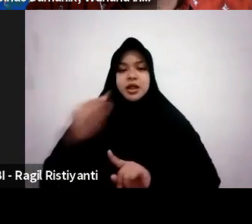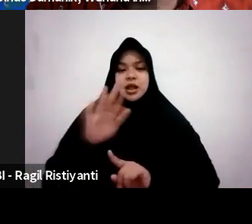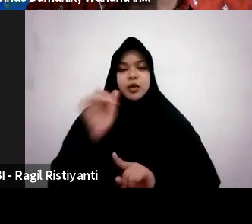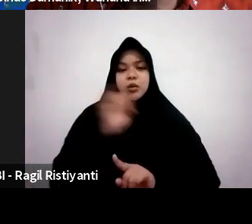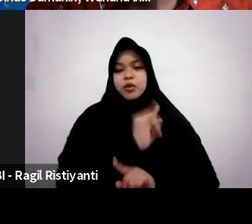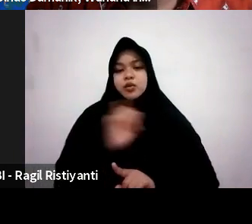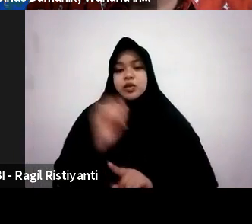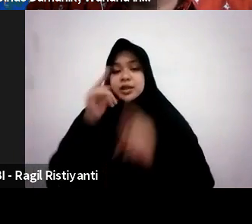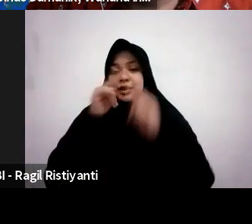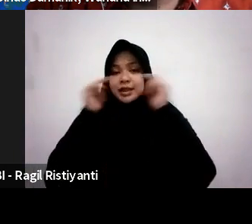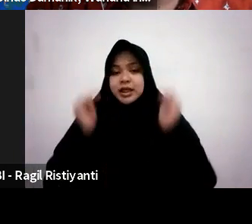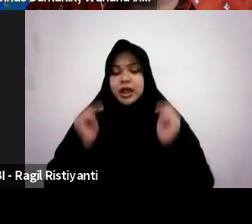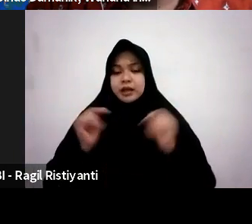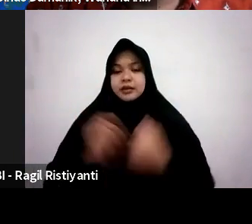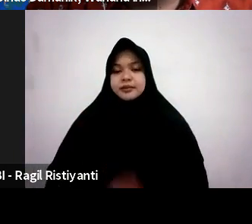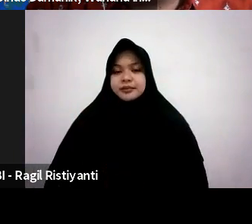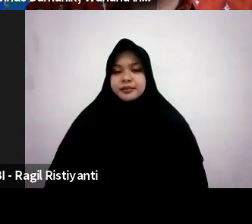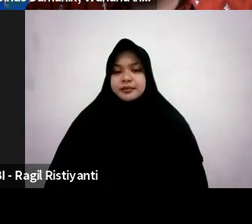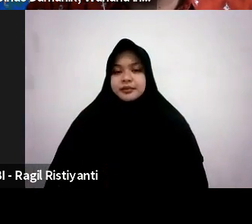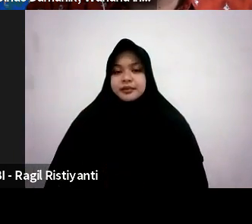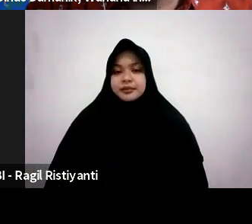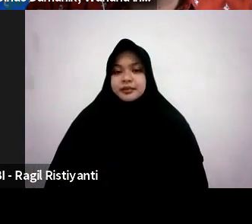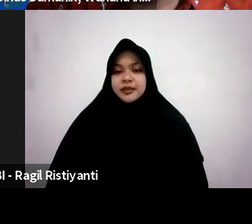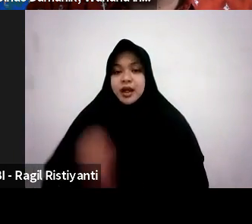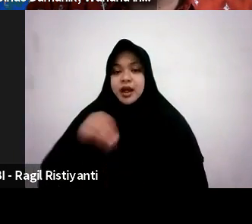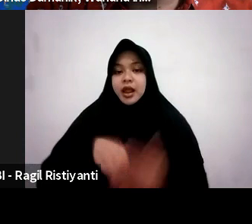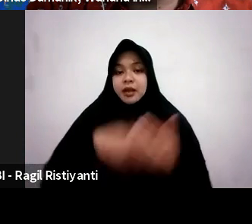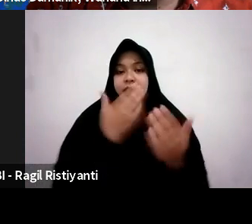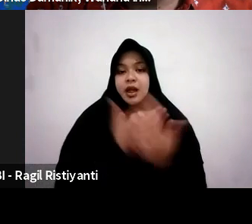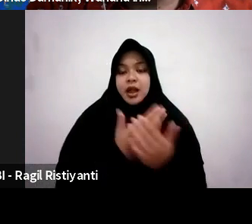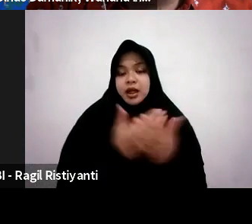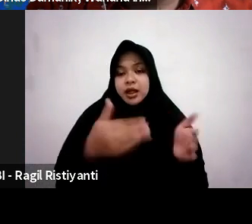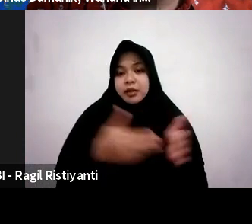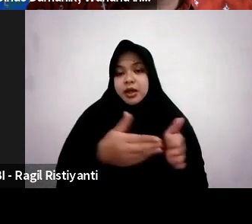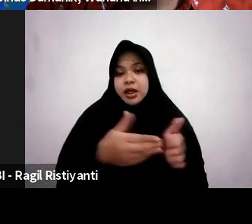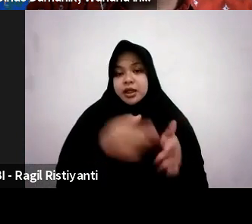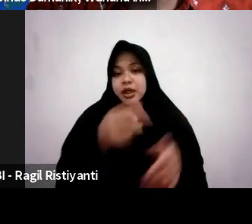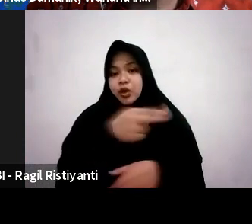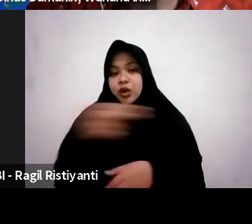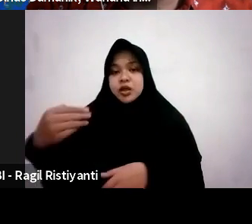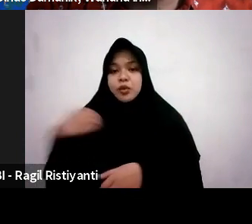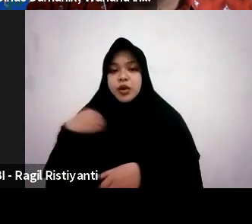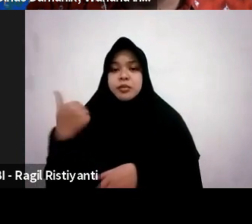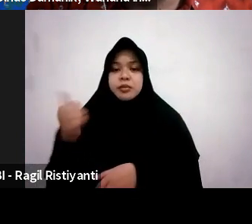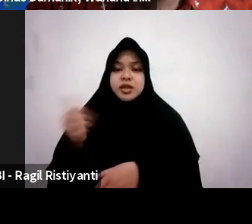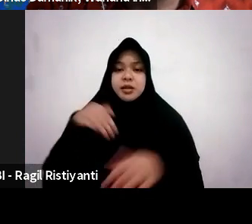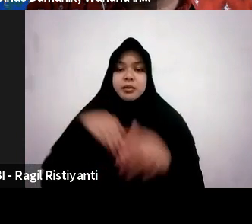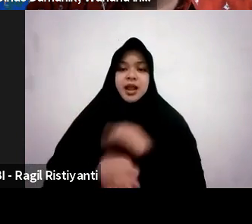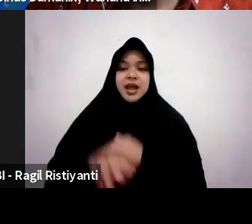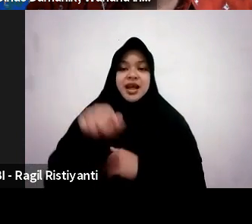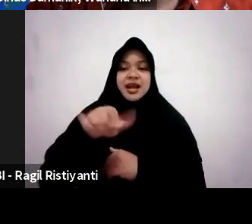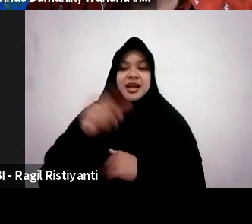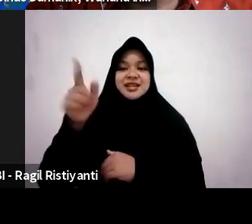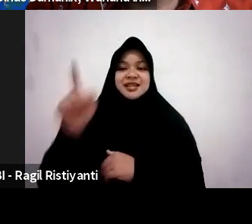disedihkan karena dalam realitasnya dalam keterbatasan Indonesia punya juga bisa melahirkan seorang Jony